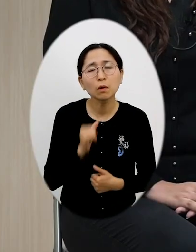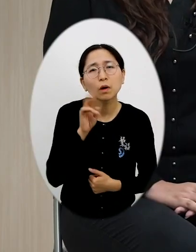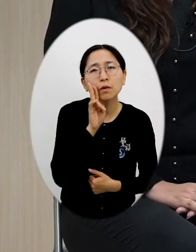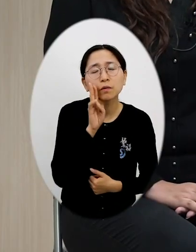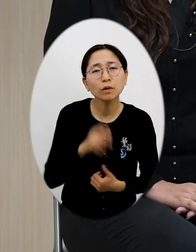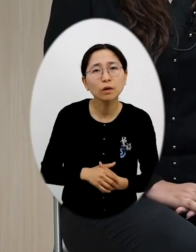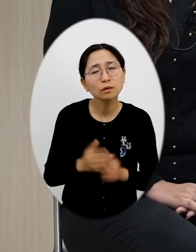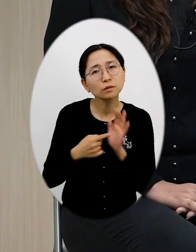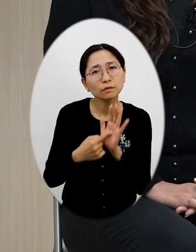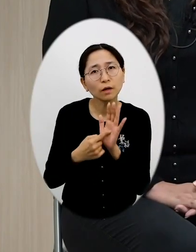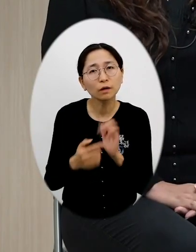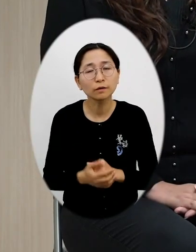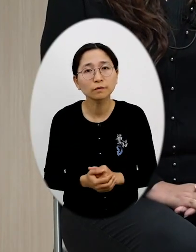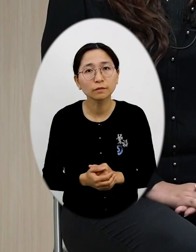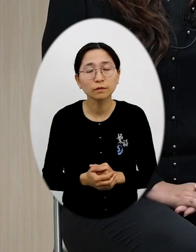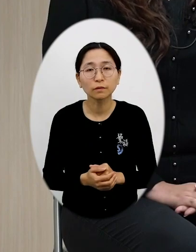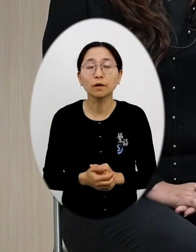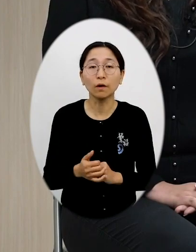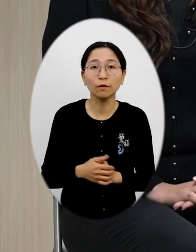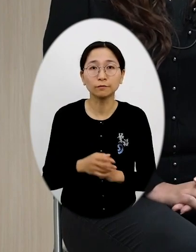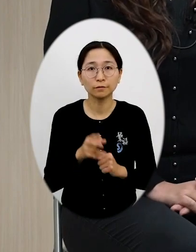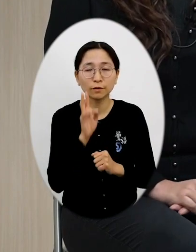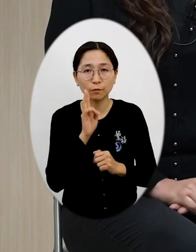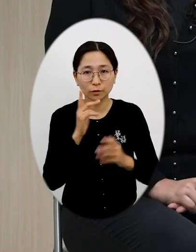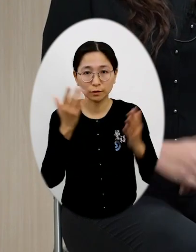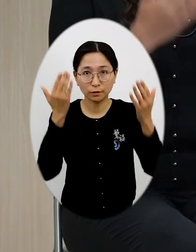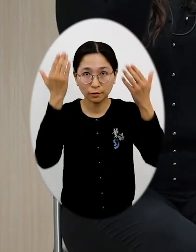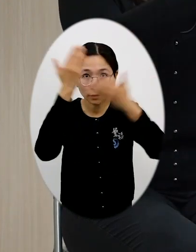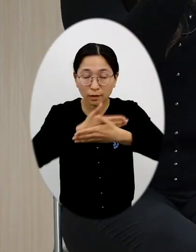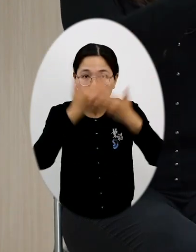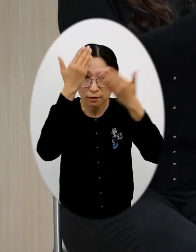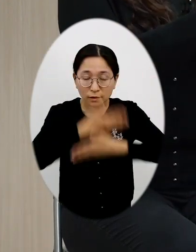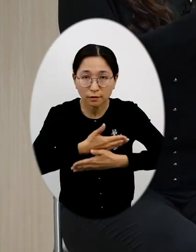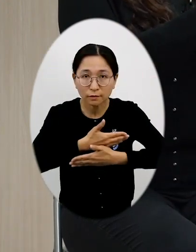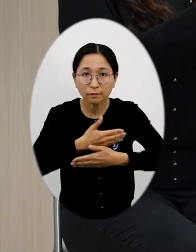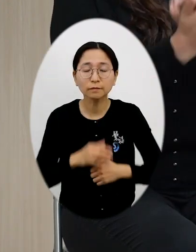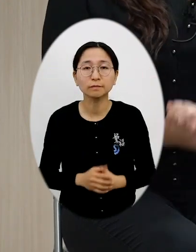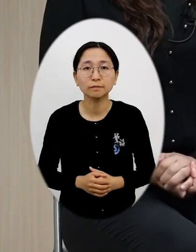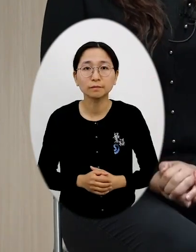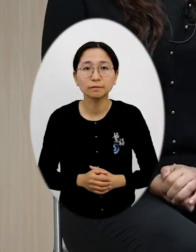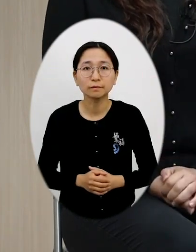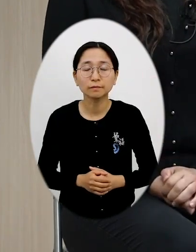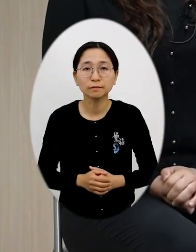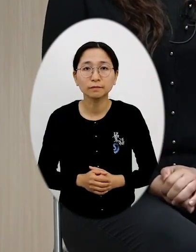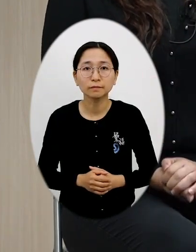系，例如点样咧？可唔可以示范下教下我？ 例如，好啊，例如呢个系电视，